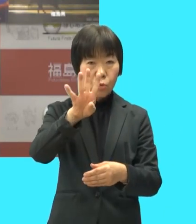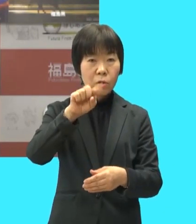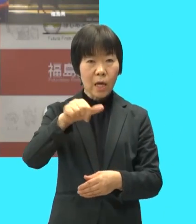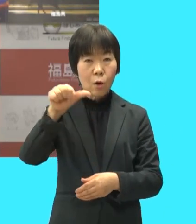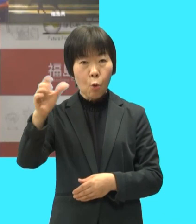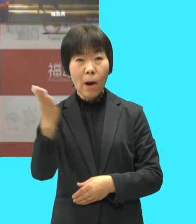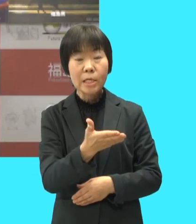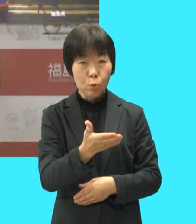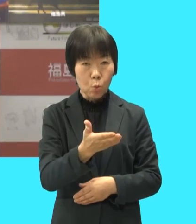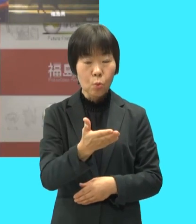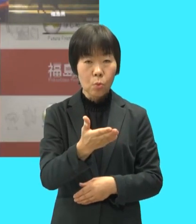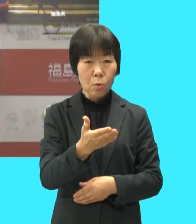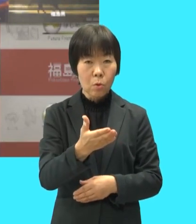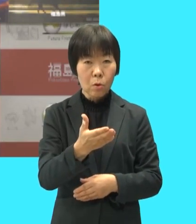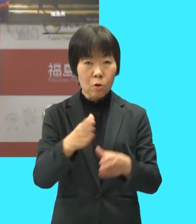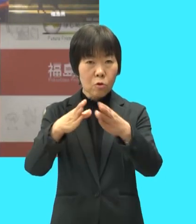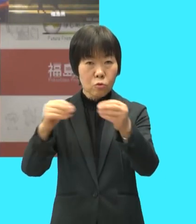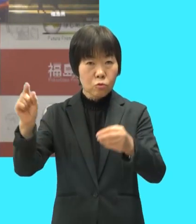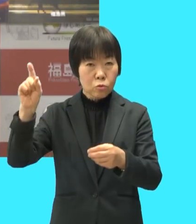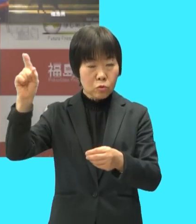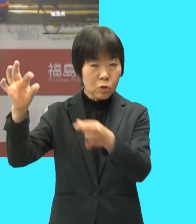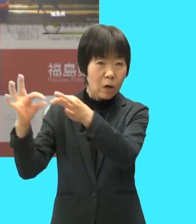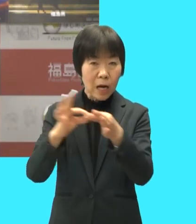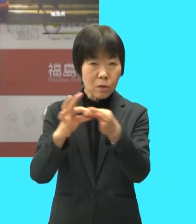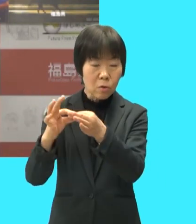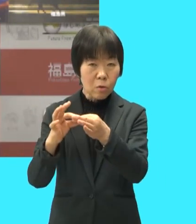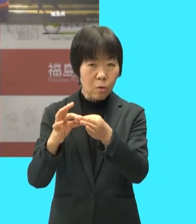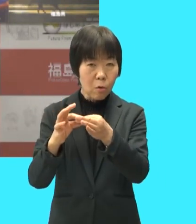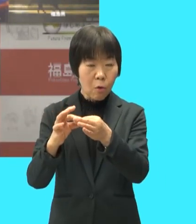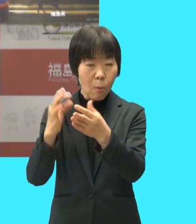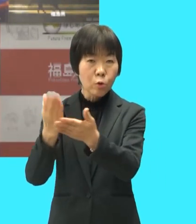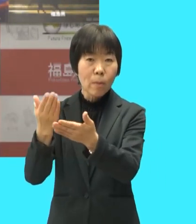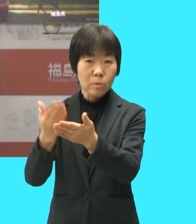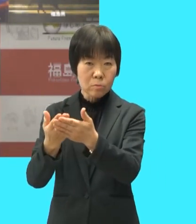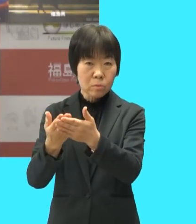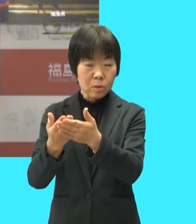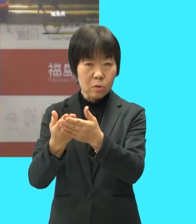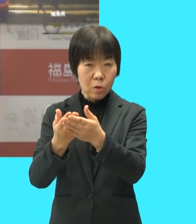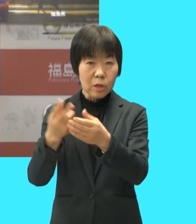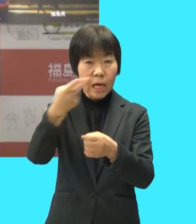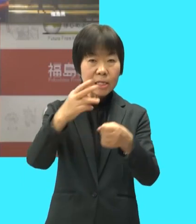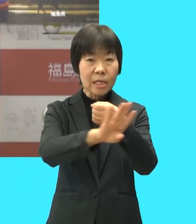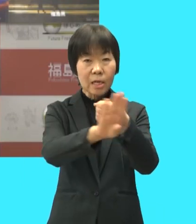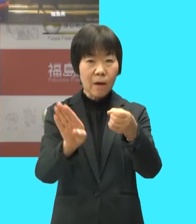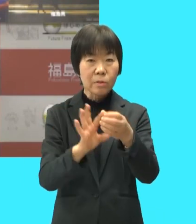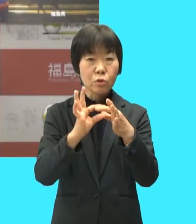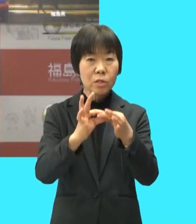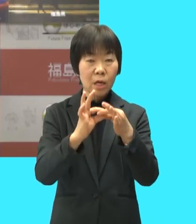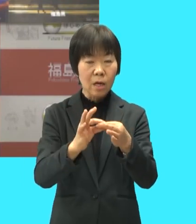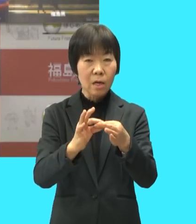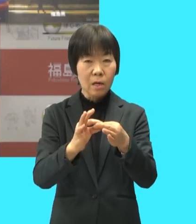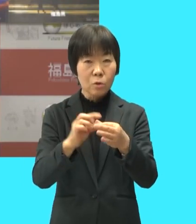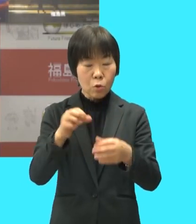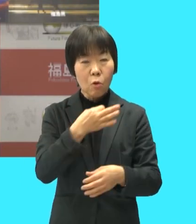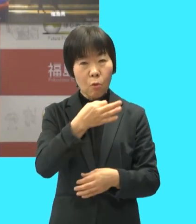44.5% ですか、国の関与をより積極的に求める声がある。 第二原発 関係です。で、その声を